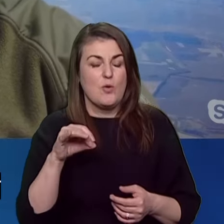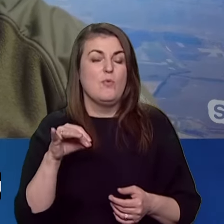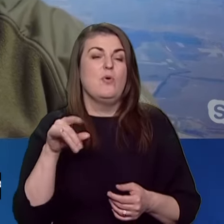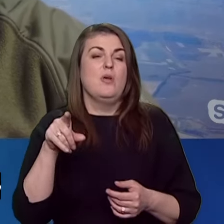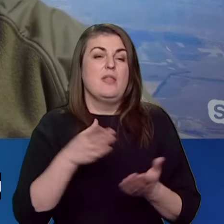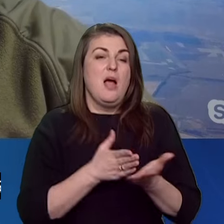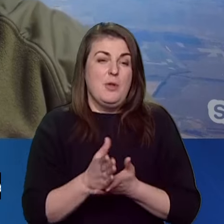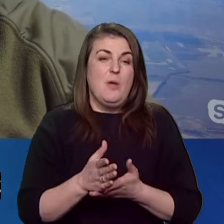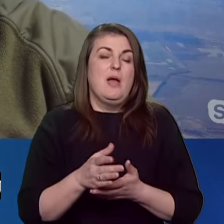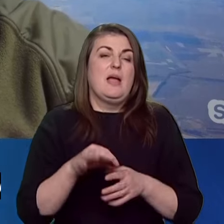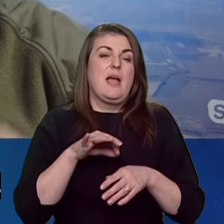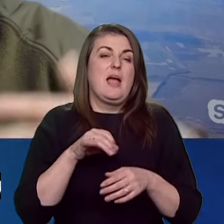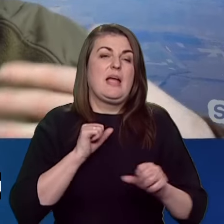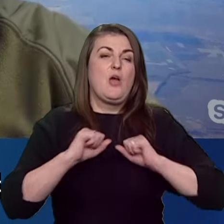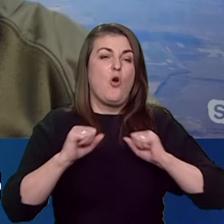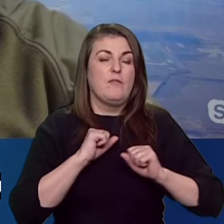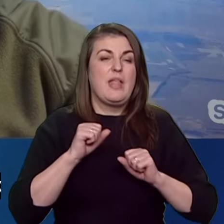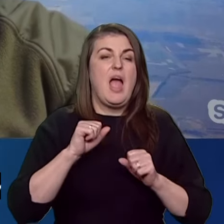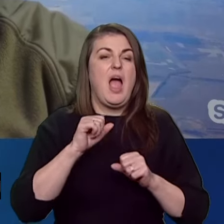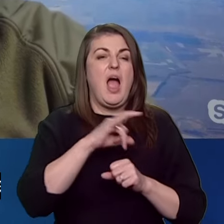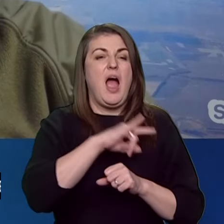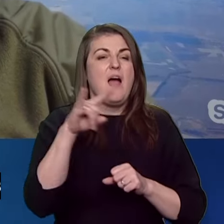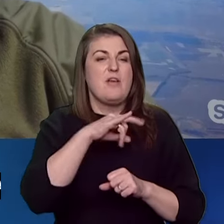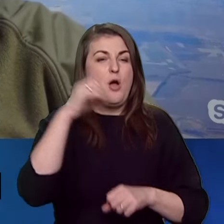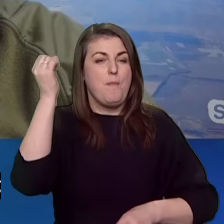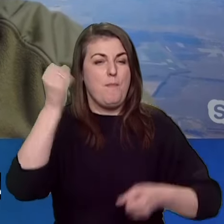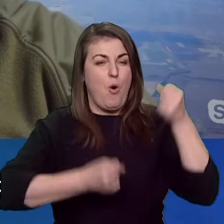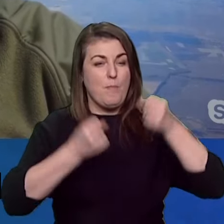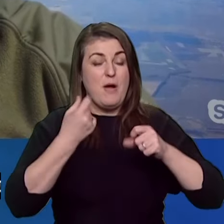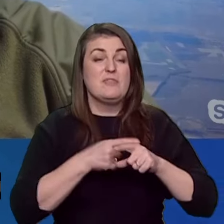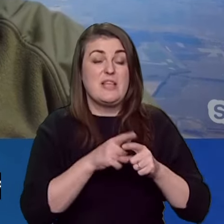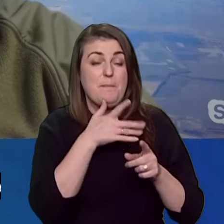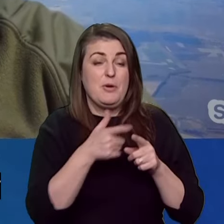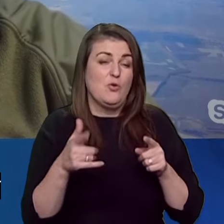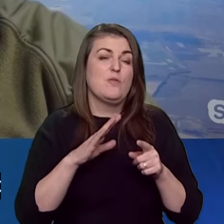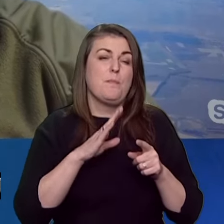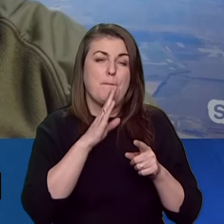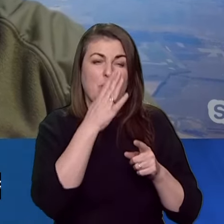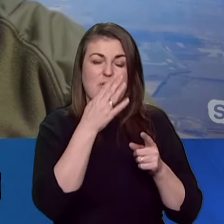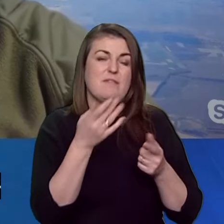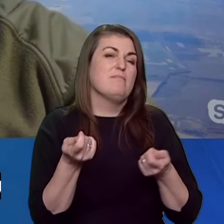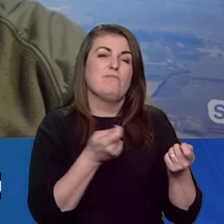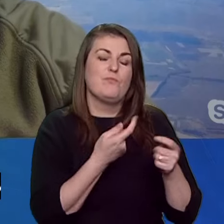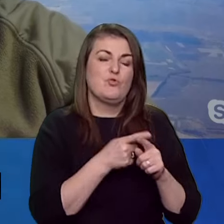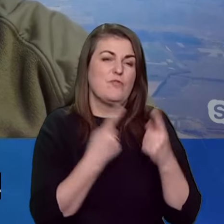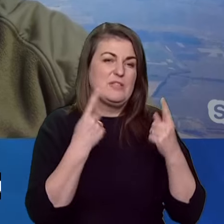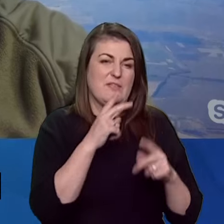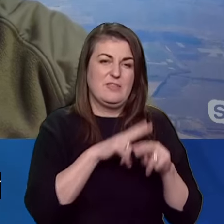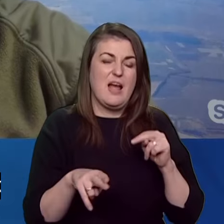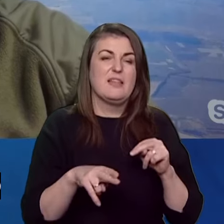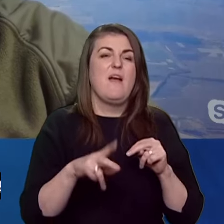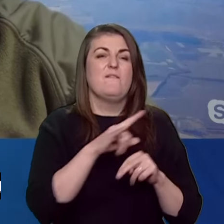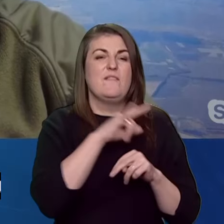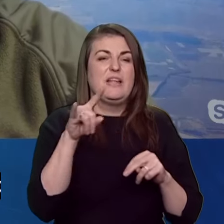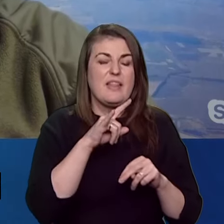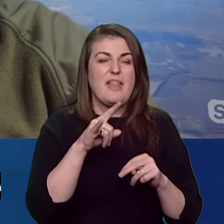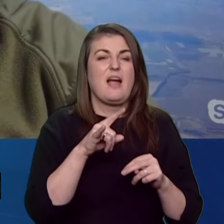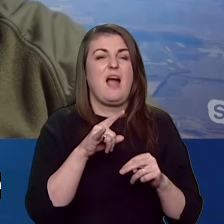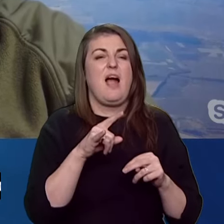авіабомбами. Саме в цей період поніс противник дуже серйозні втрати, саме в літаках, винищувачах та